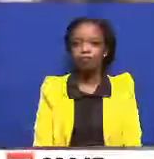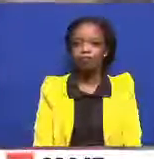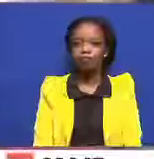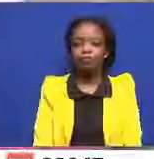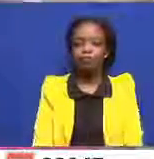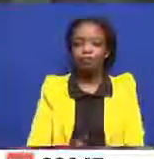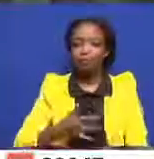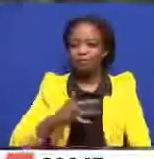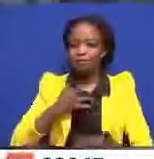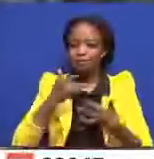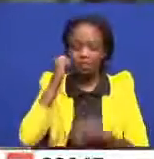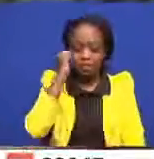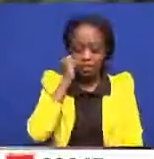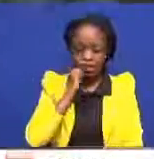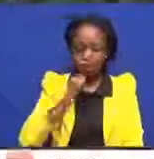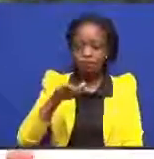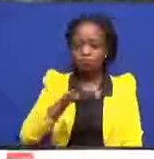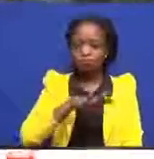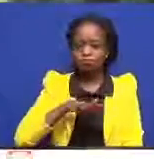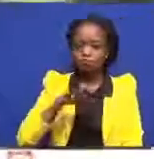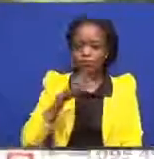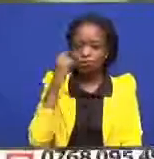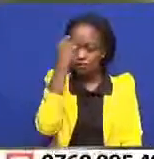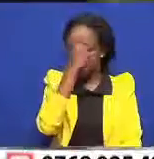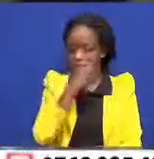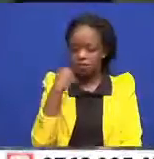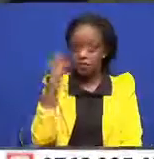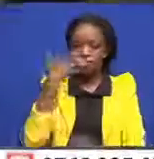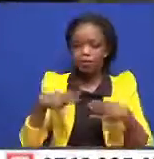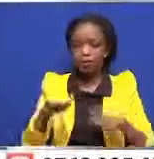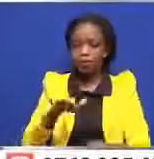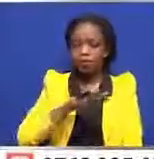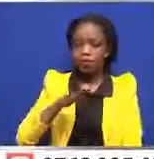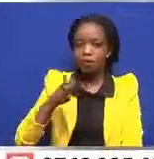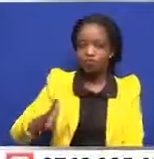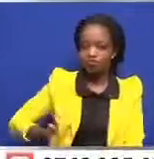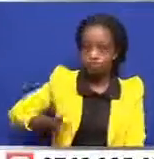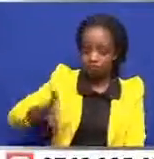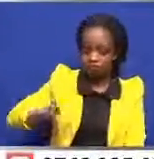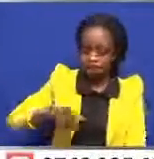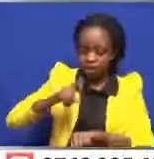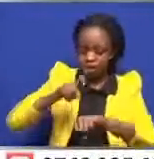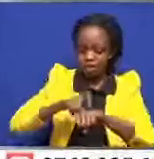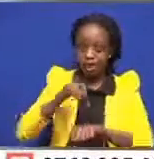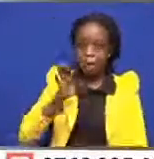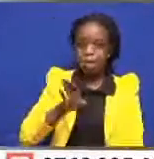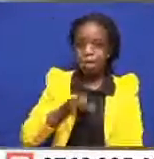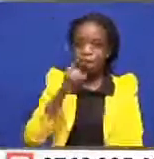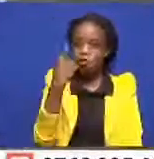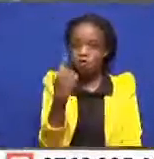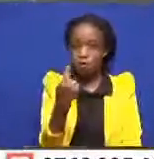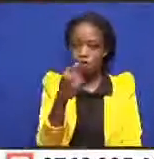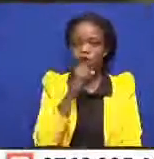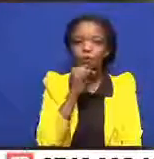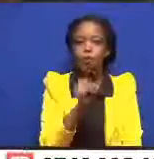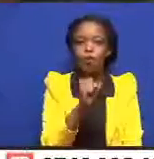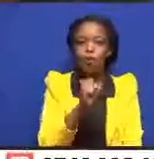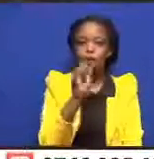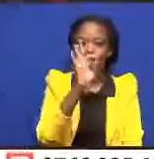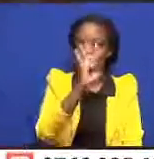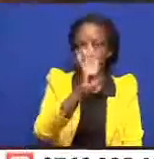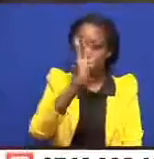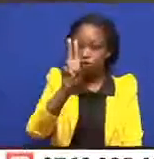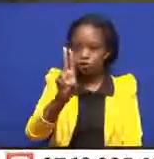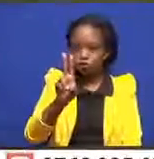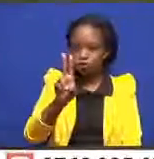Hisia za huzuni zimetanda katika nyuso za wakazi wa Naivasha baada ya kisa cha mama moja wa umri wa miaka